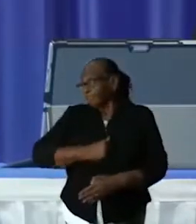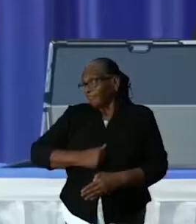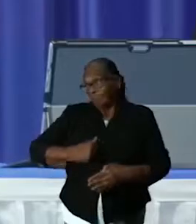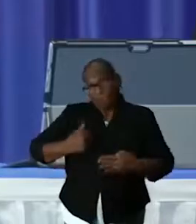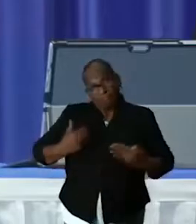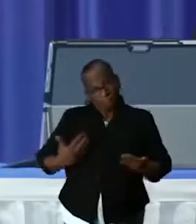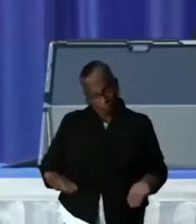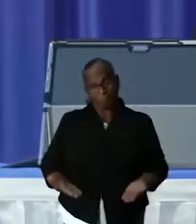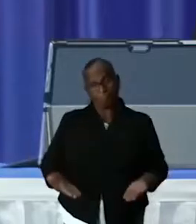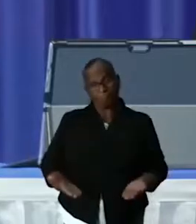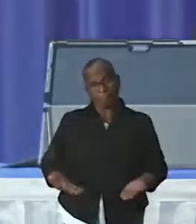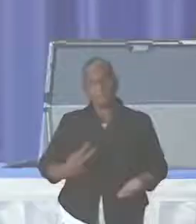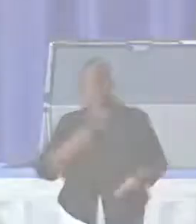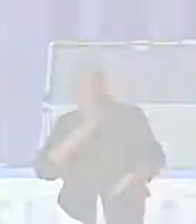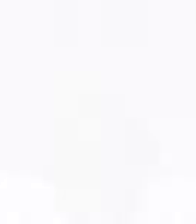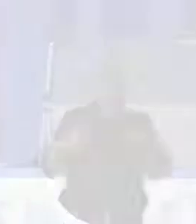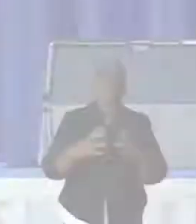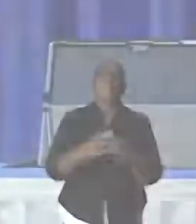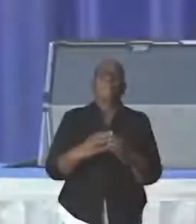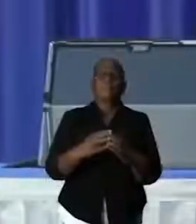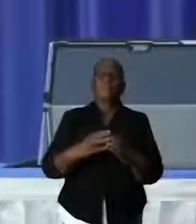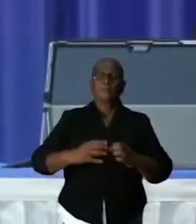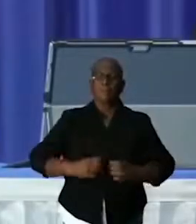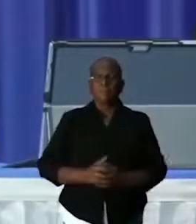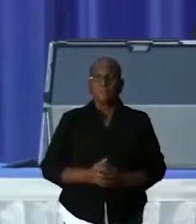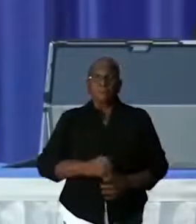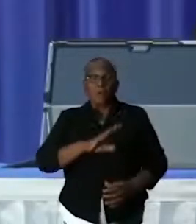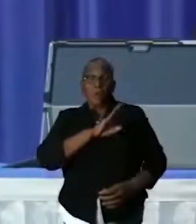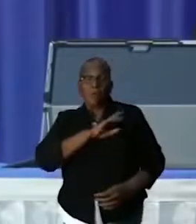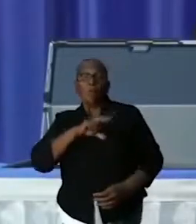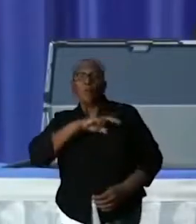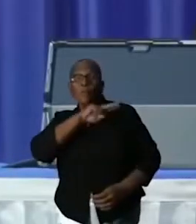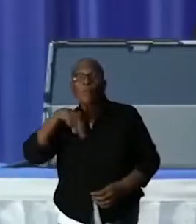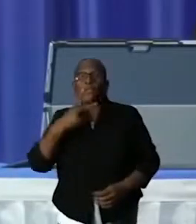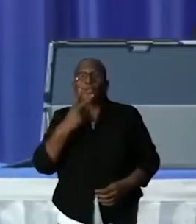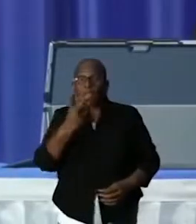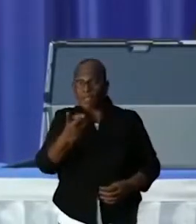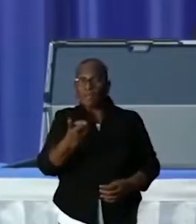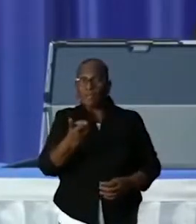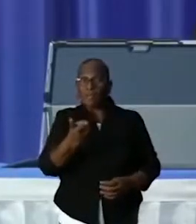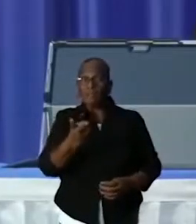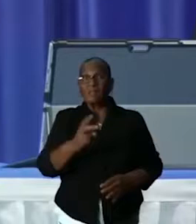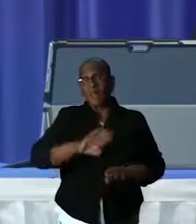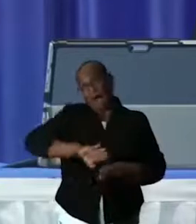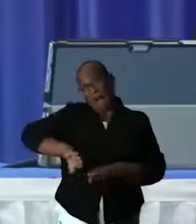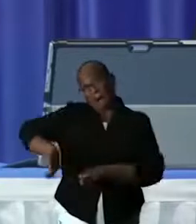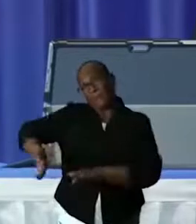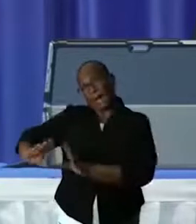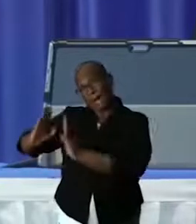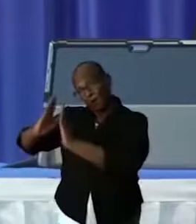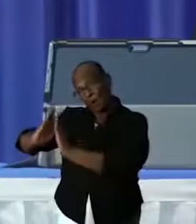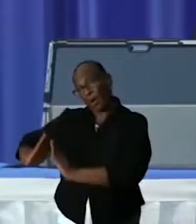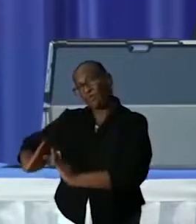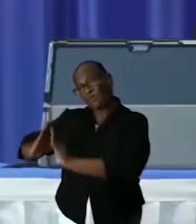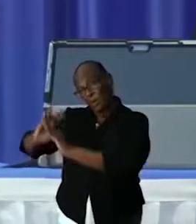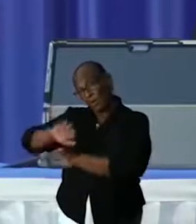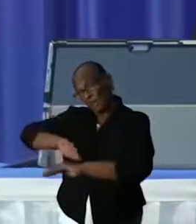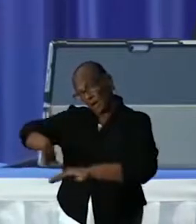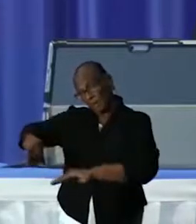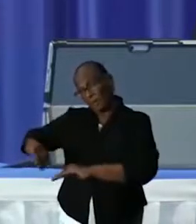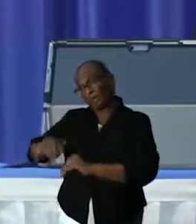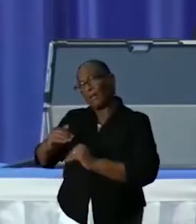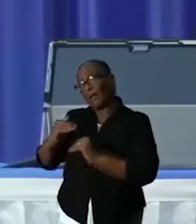dit allemaal te moeten constateren. Ook hebben we gekeken naar de quarantainefaciliteiten, dat